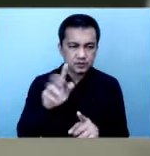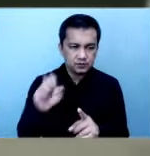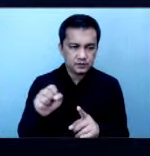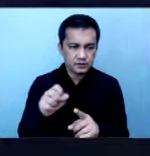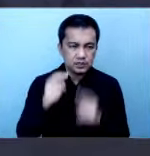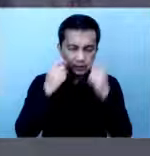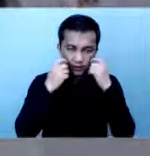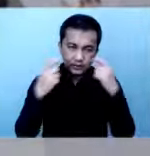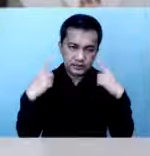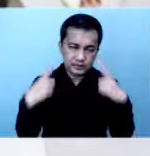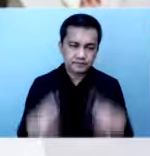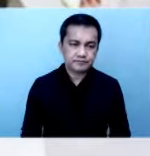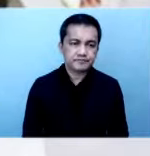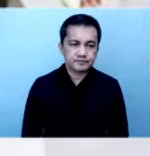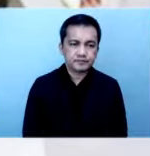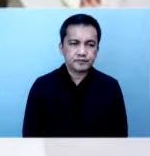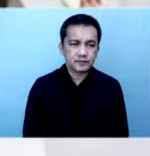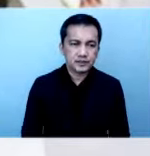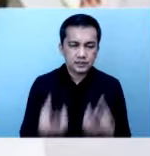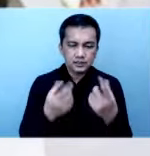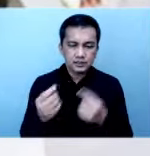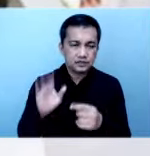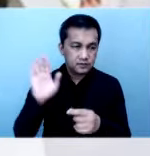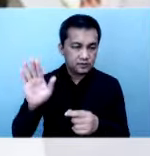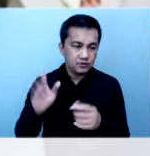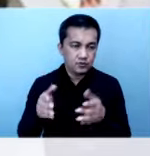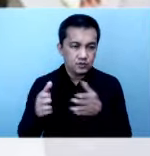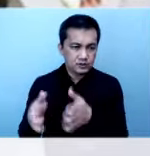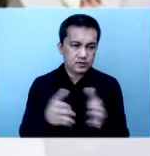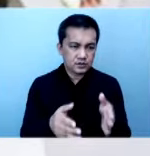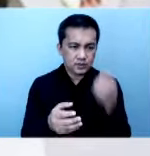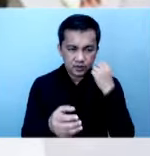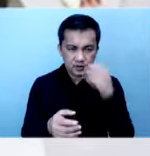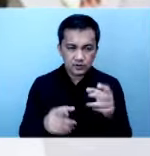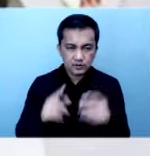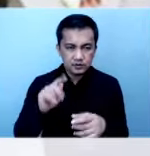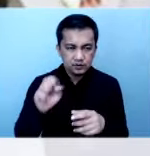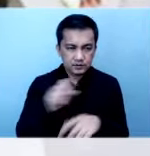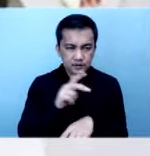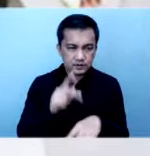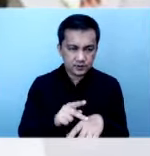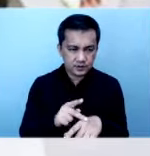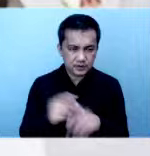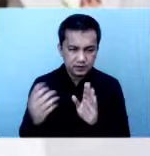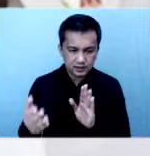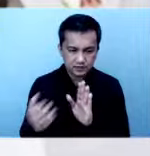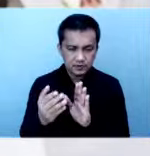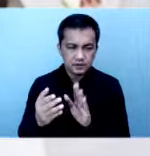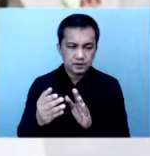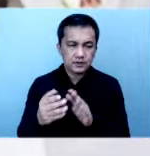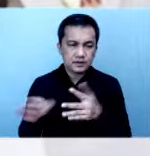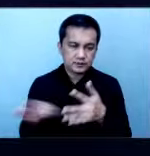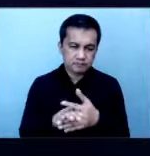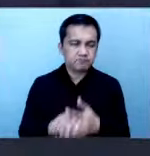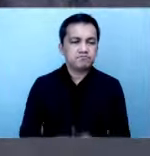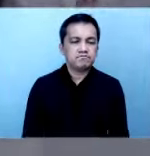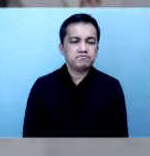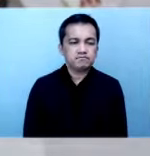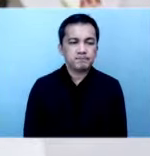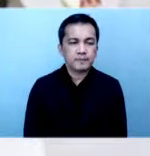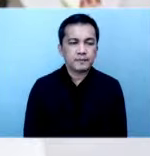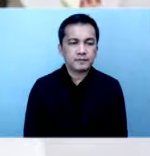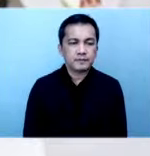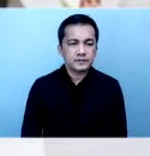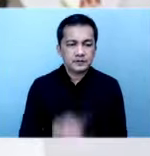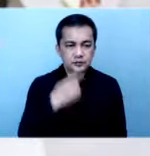Timor-Leste. Ginagawa na raw nila ng paraan para maiuwi si Teves sa bansa at harapin ang mga isinampang kaso laban sa kanya. Tiniyak ng